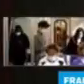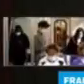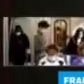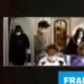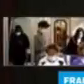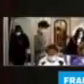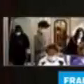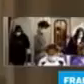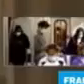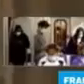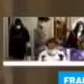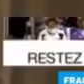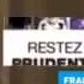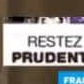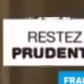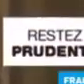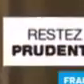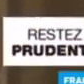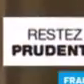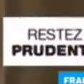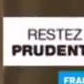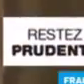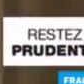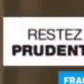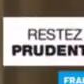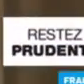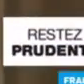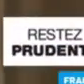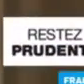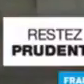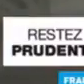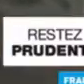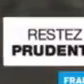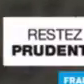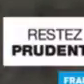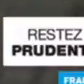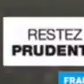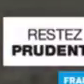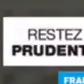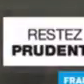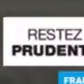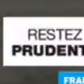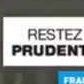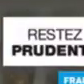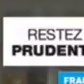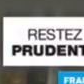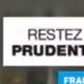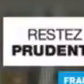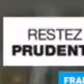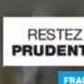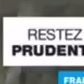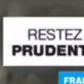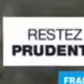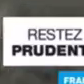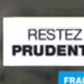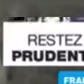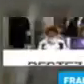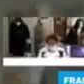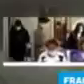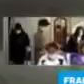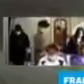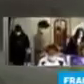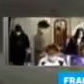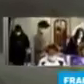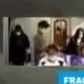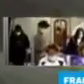l'enfant. Parmi les symptômes, fièvre, éruption cutanée, douleur abdominale ou encore vomissement. En